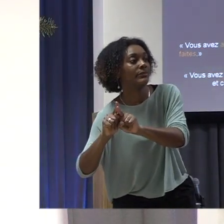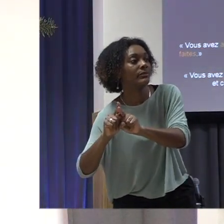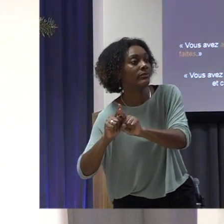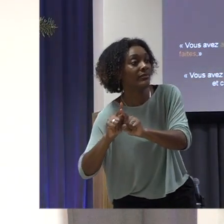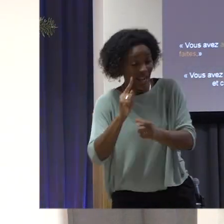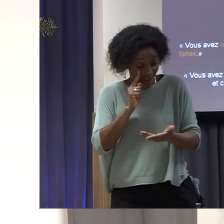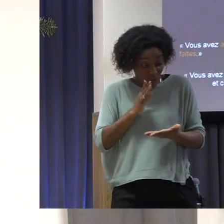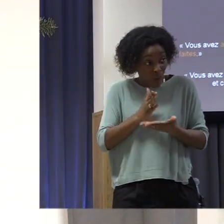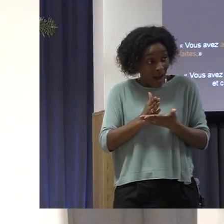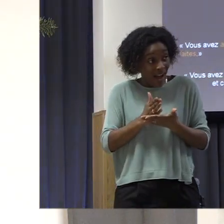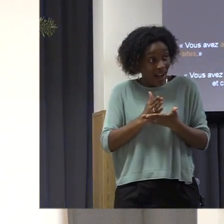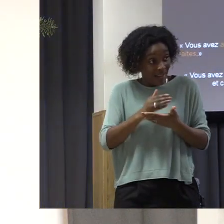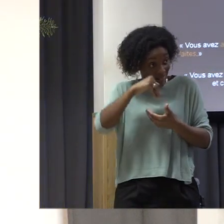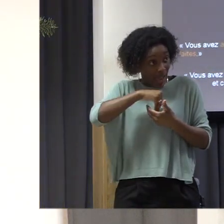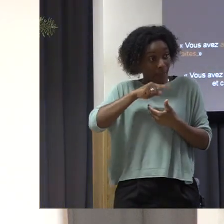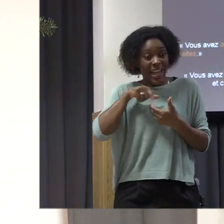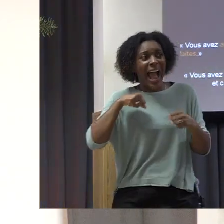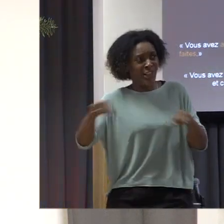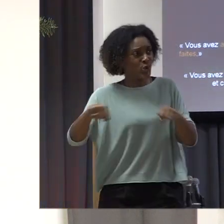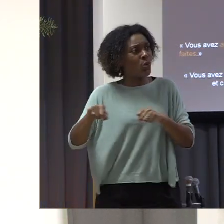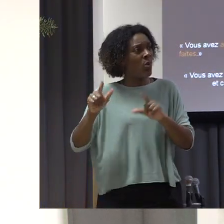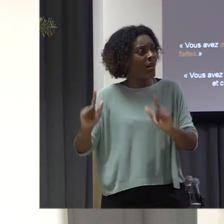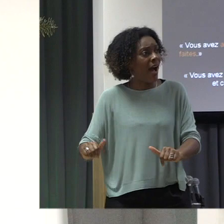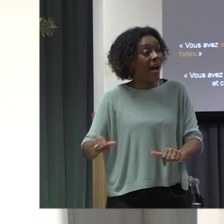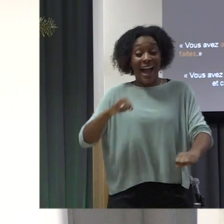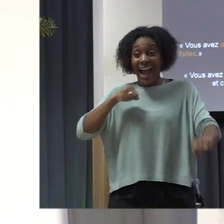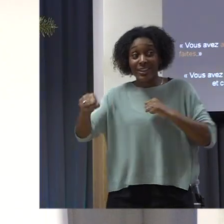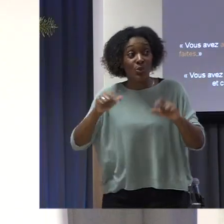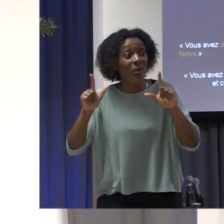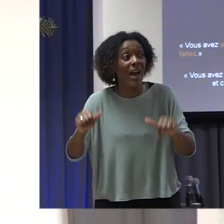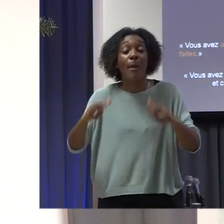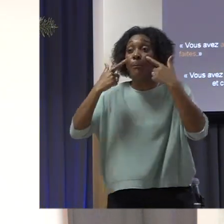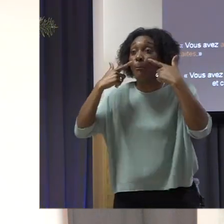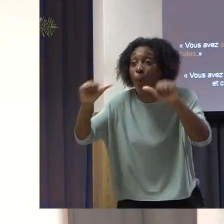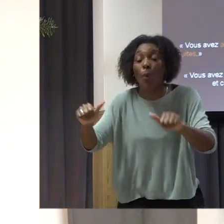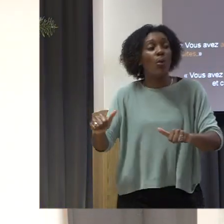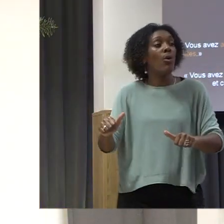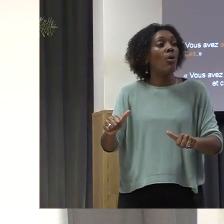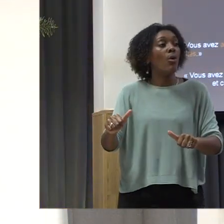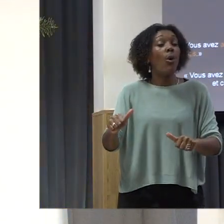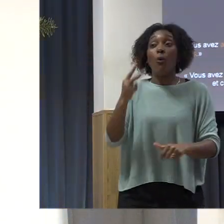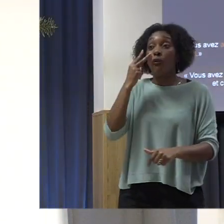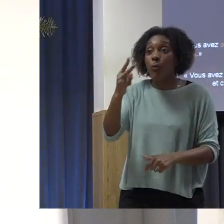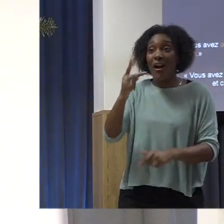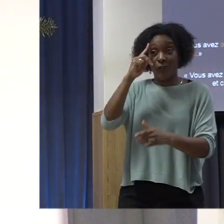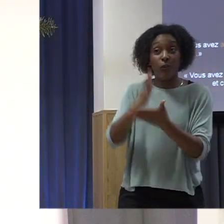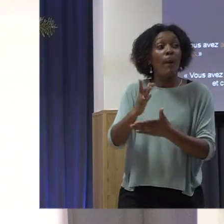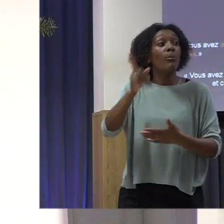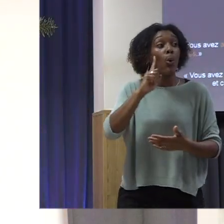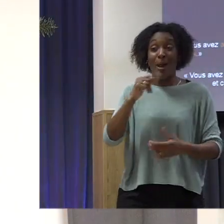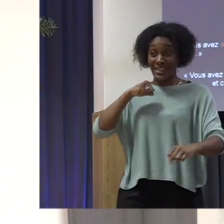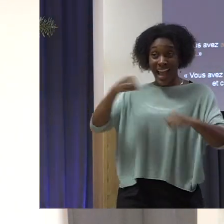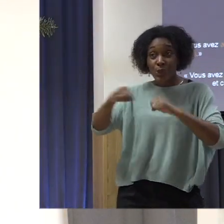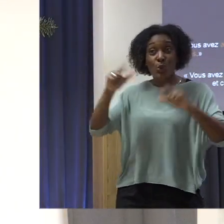se démontre, elle est en action. On sait que ces hommes et ces femmes ont la foi parce que ça se voit, parce que ça